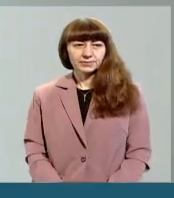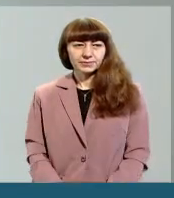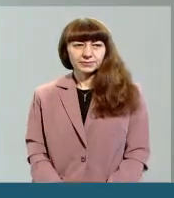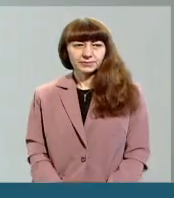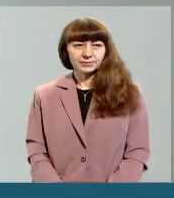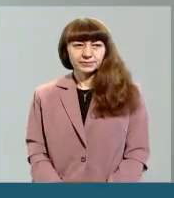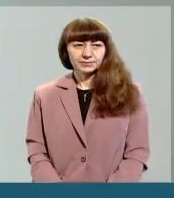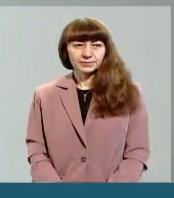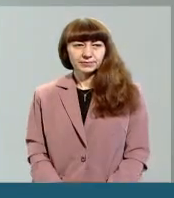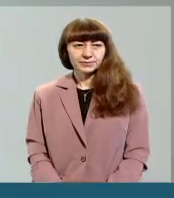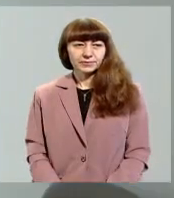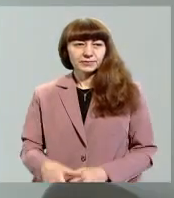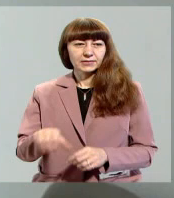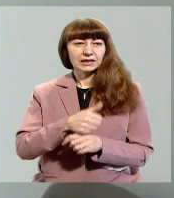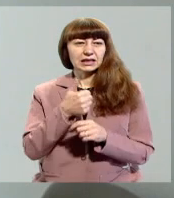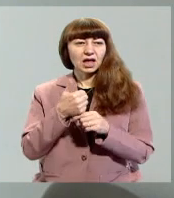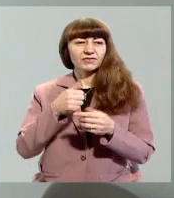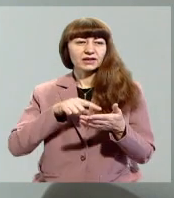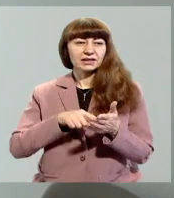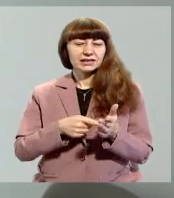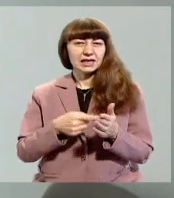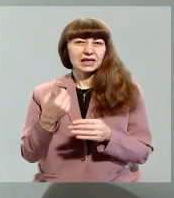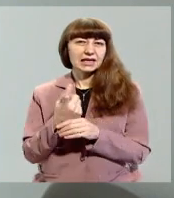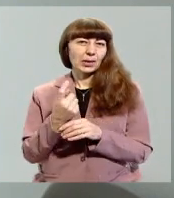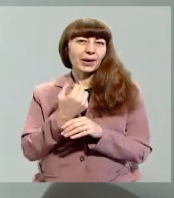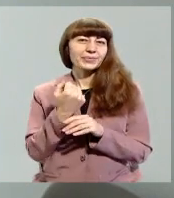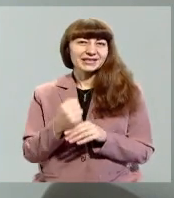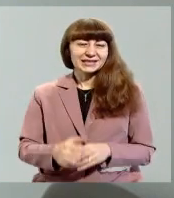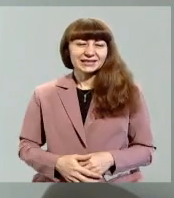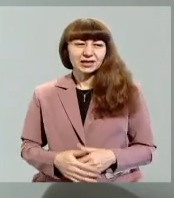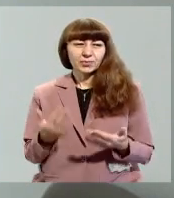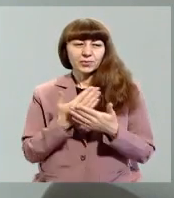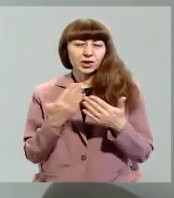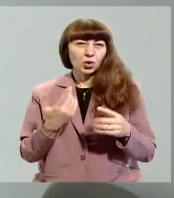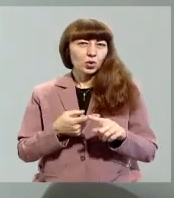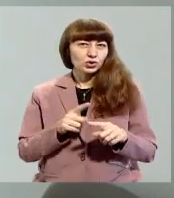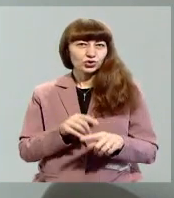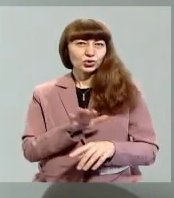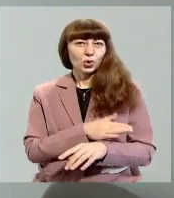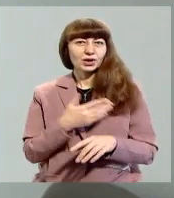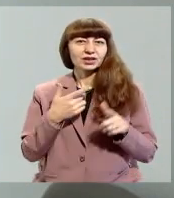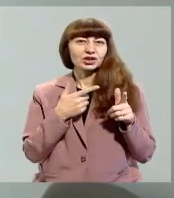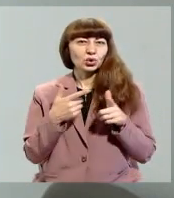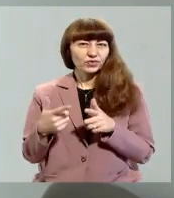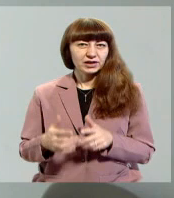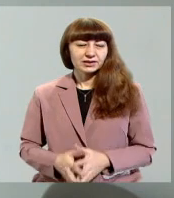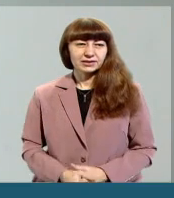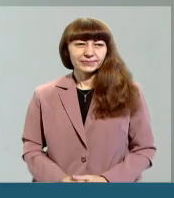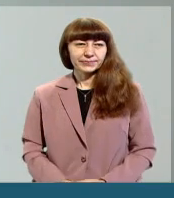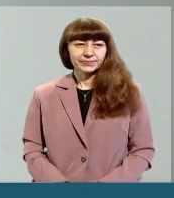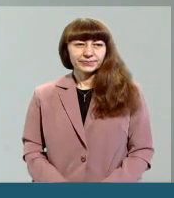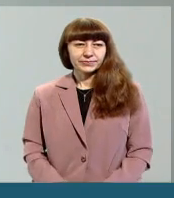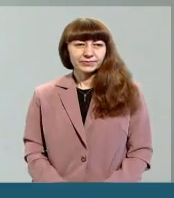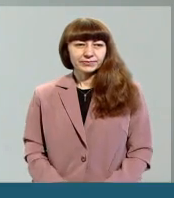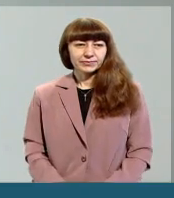мақсатымыз ол жену. Өйткені біз бұл конкурс үшін көп дайындалдық. Және де